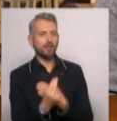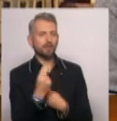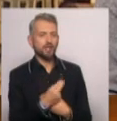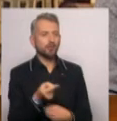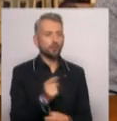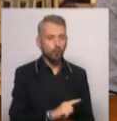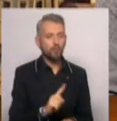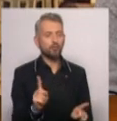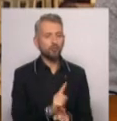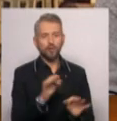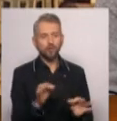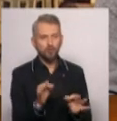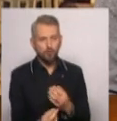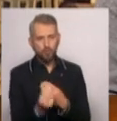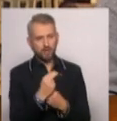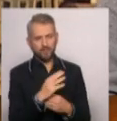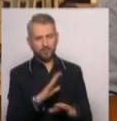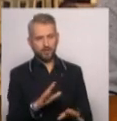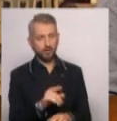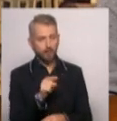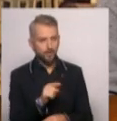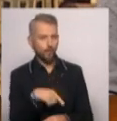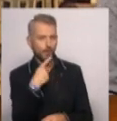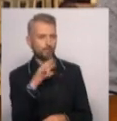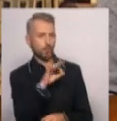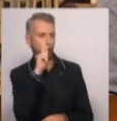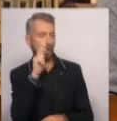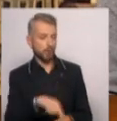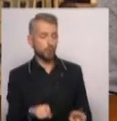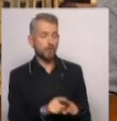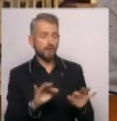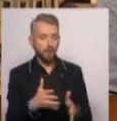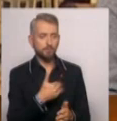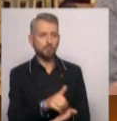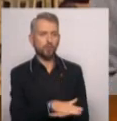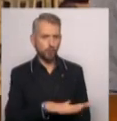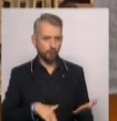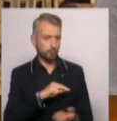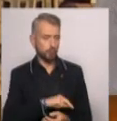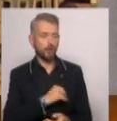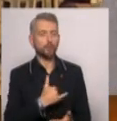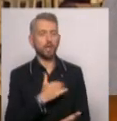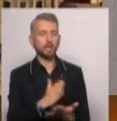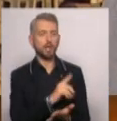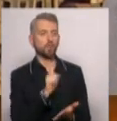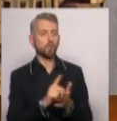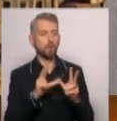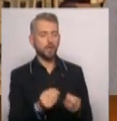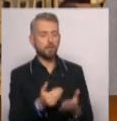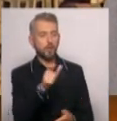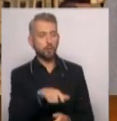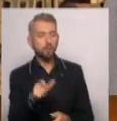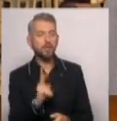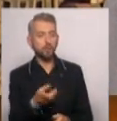не вчить. Він саме про Україну сказав. Ну, угу. так сталося. Ми продовжуємо працювати. У нас є зобов'язання перед людьми, які